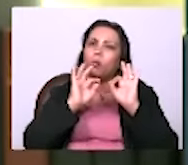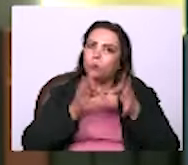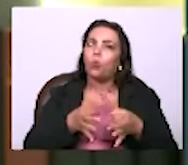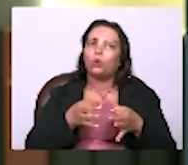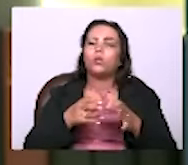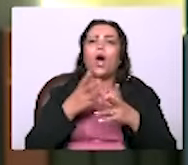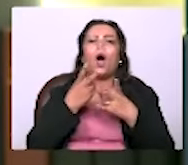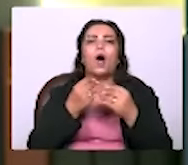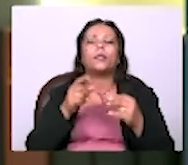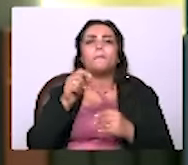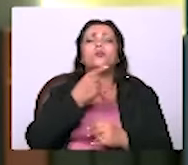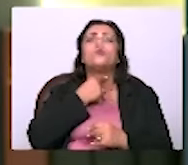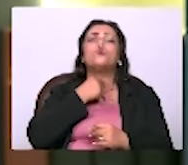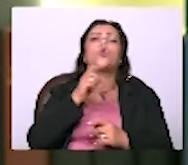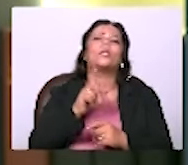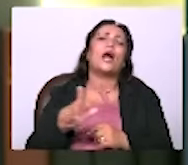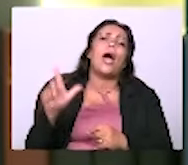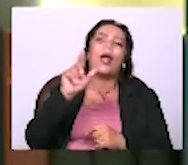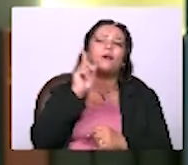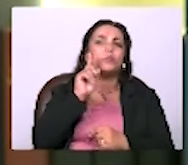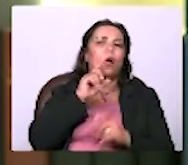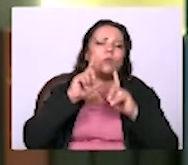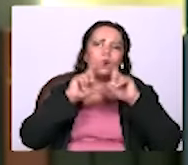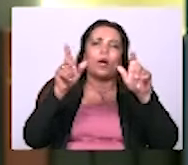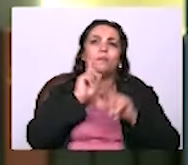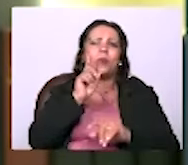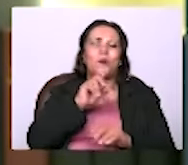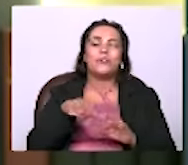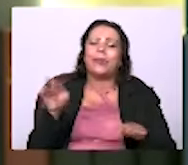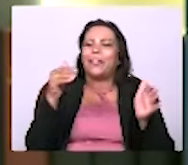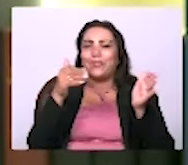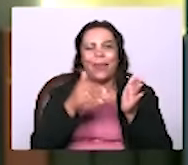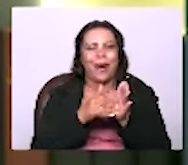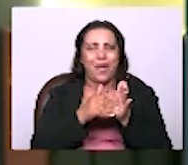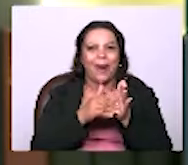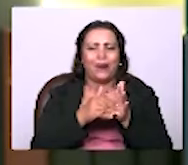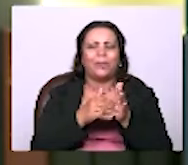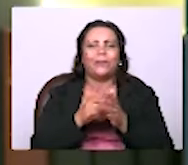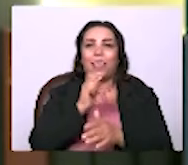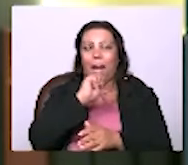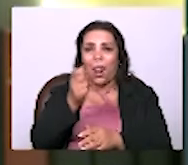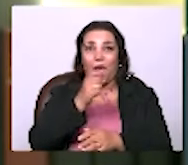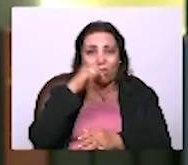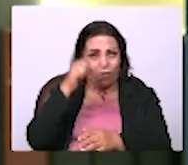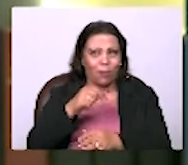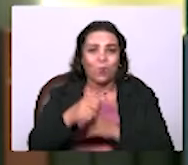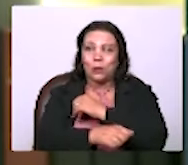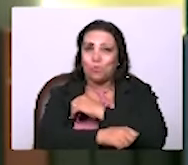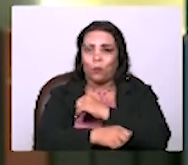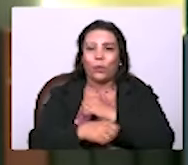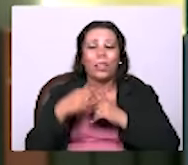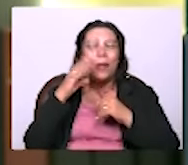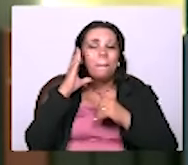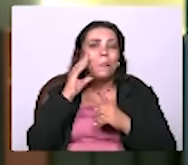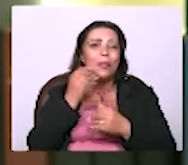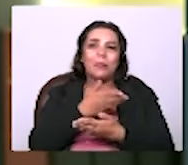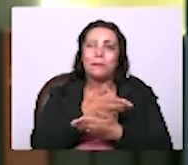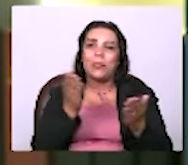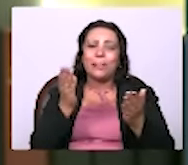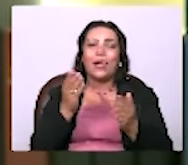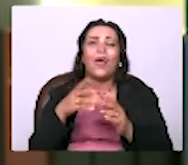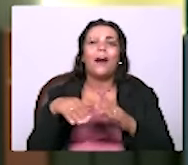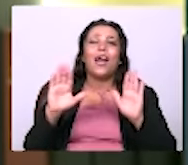اكتر من نبقى اصحاب صوت عالي احنا كده وصلنا لختام الحلقه هذا الاسبوع انا بتمنى لكم